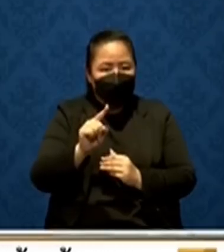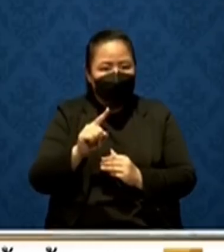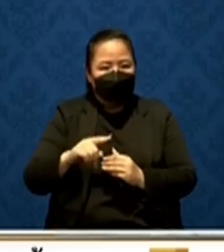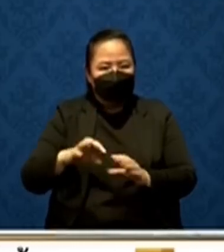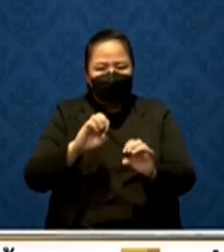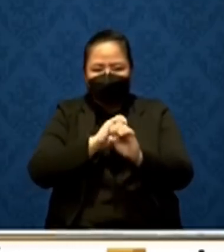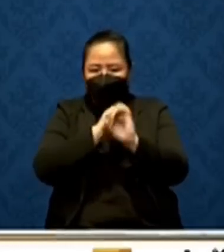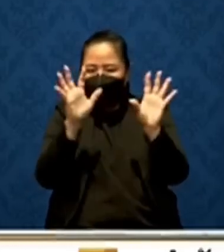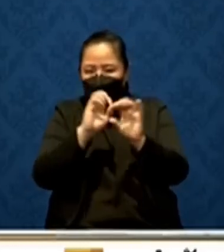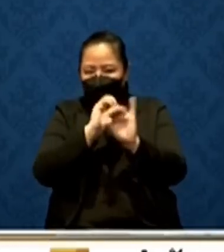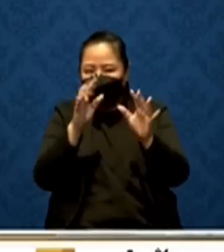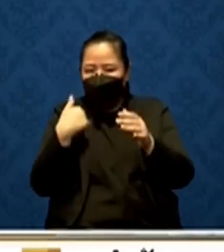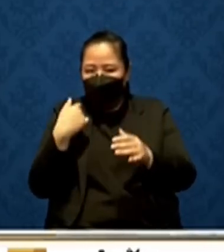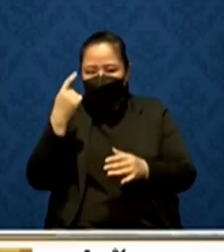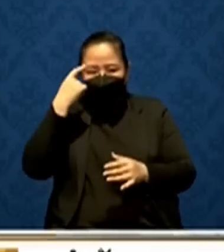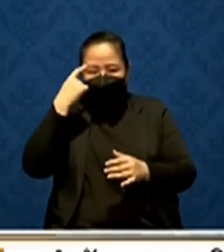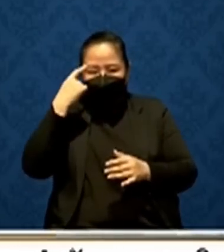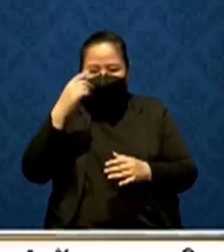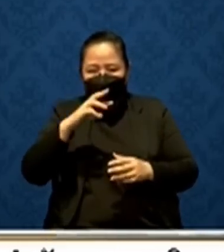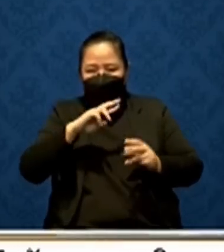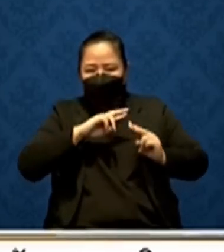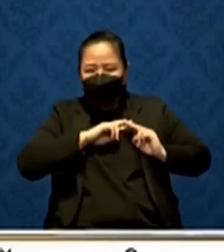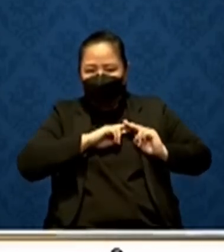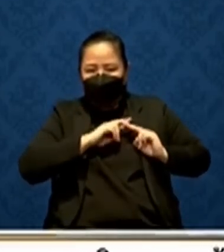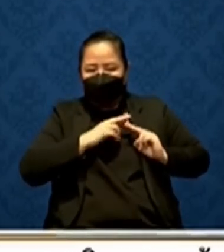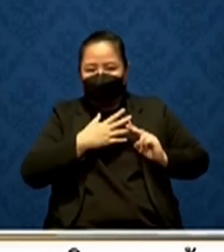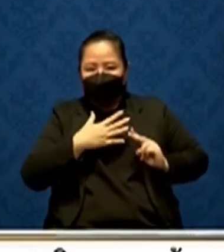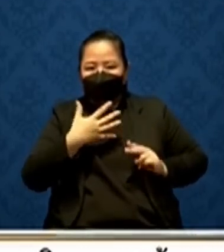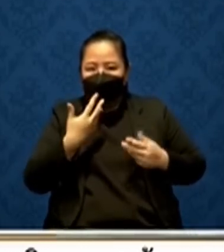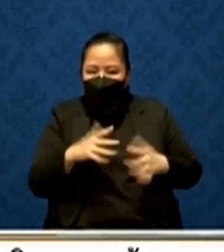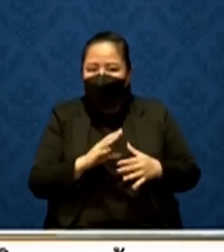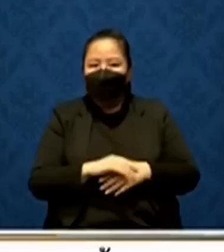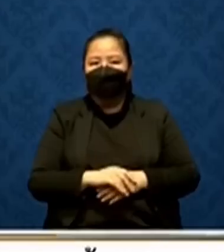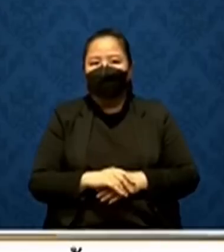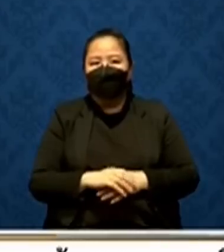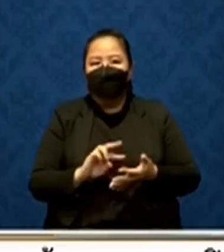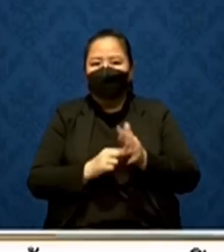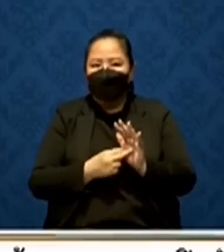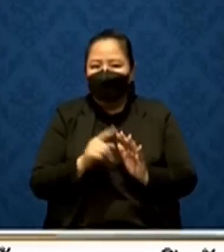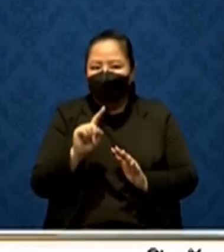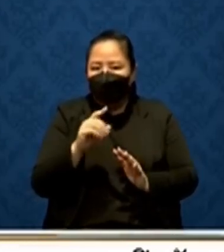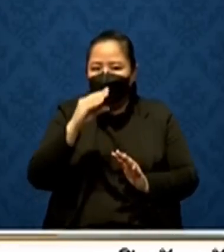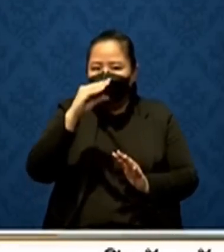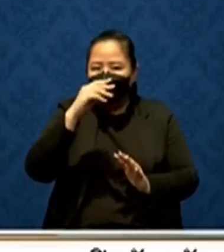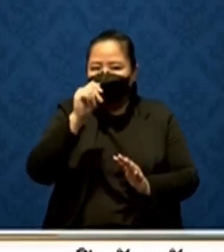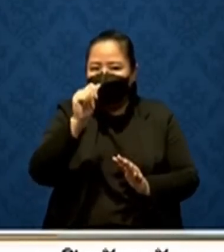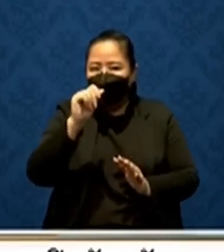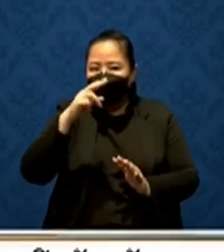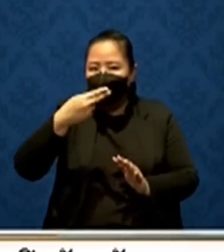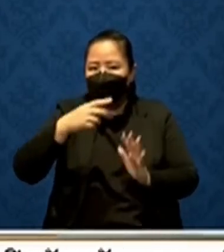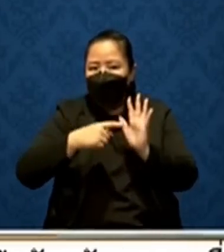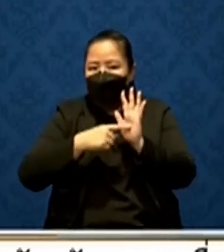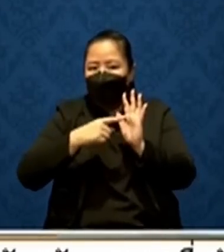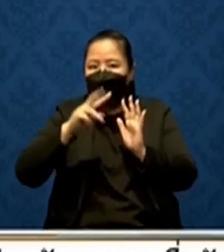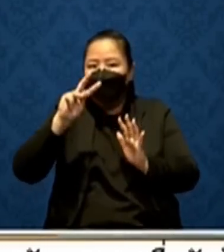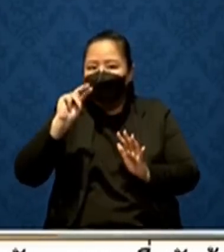มากขึ้นนอกจากหลงตัวเองแล้วเนี่ยยังแสดงอาการที่เรียกว่าโกหังข้างอำนาจมัน